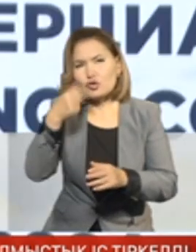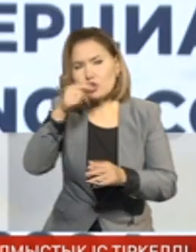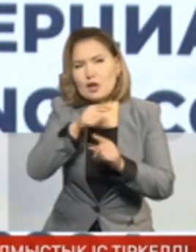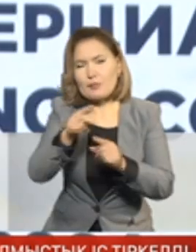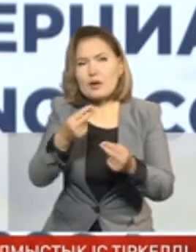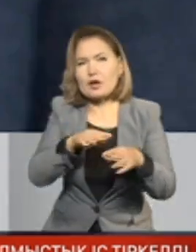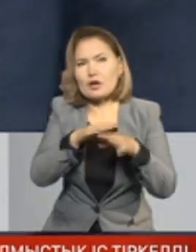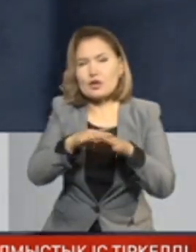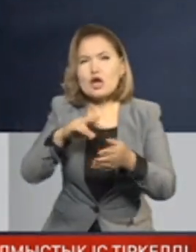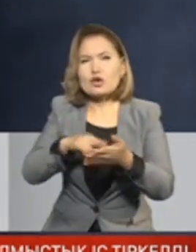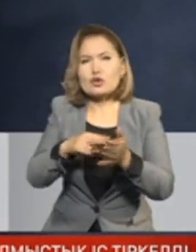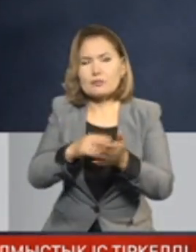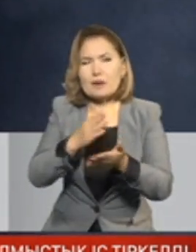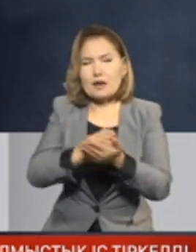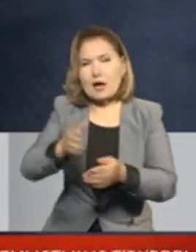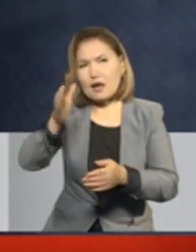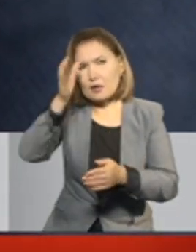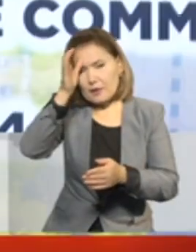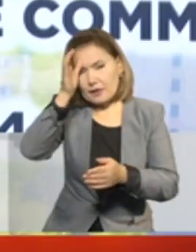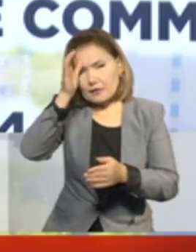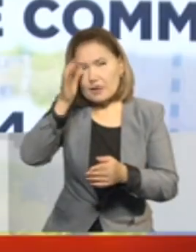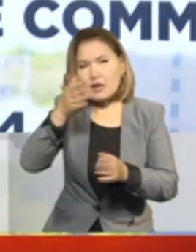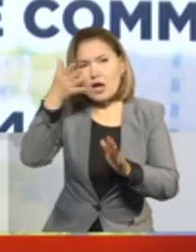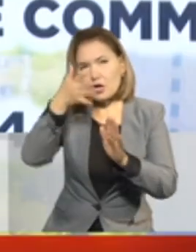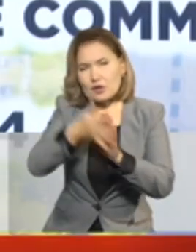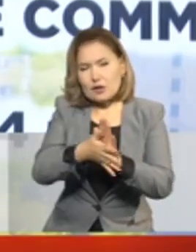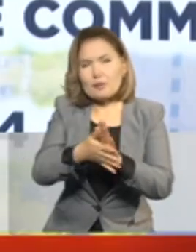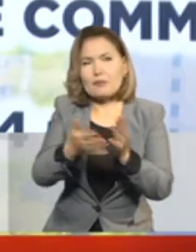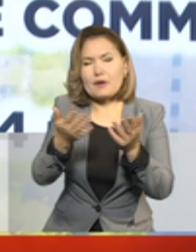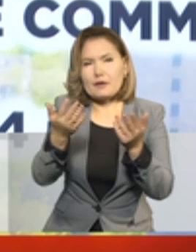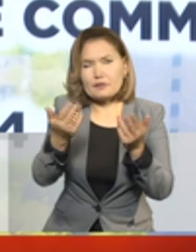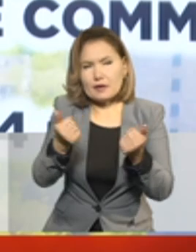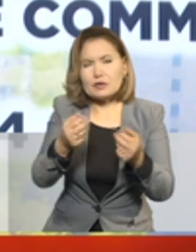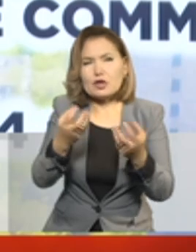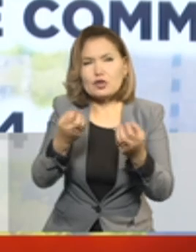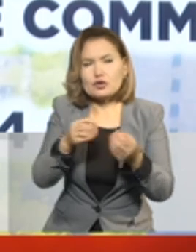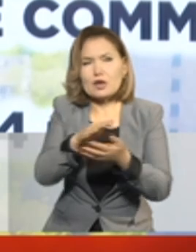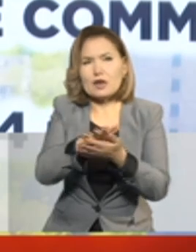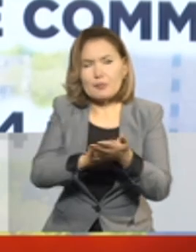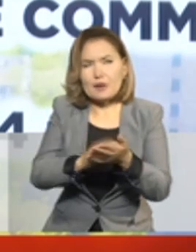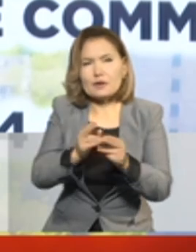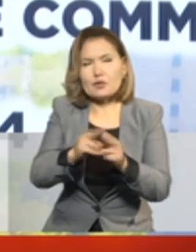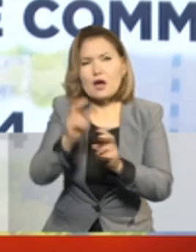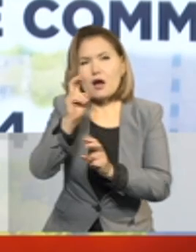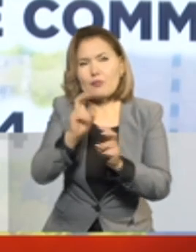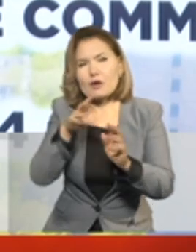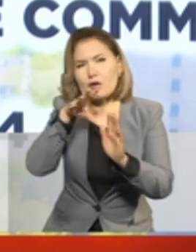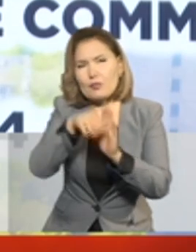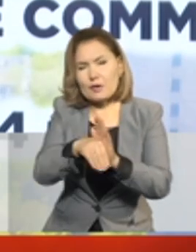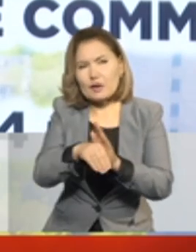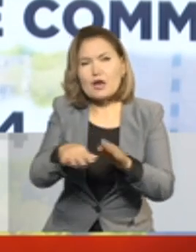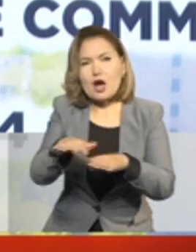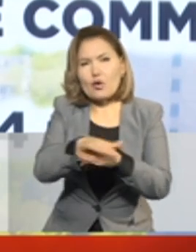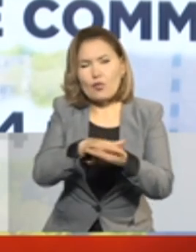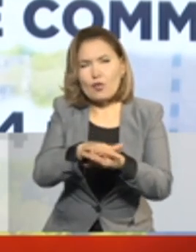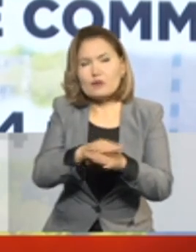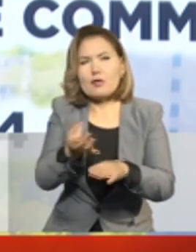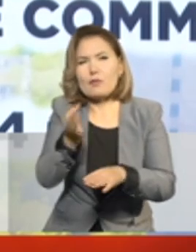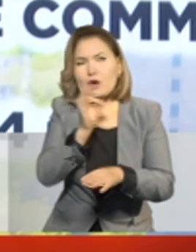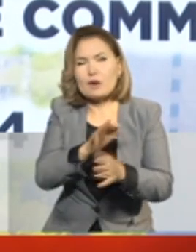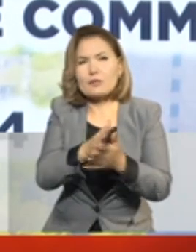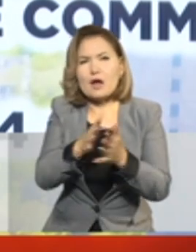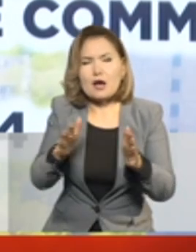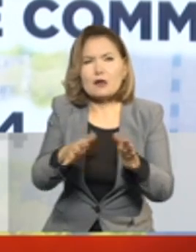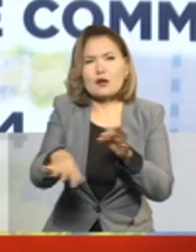қаржыландыру жоспарланып отыр. Ғылым тек қана ғылыми зерттеу болып қалып қоймау керек. Ол міндетті түрде қоғамға, қоғам игілігіне әртүрлі